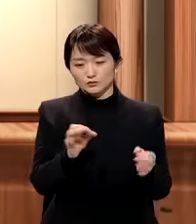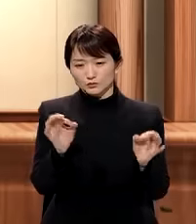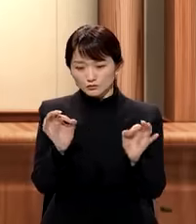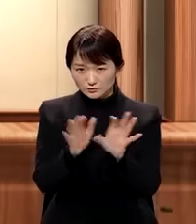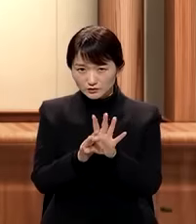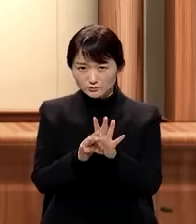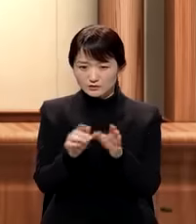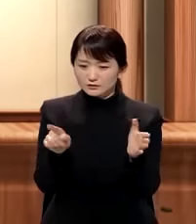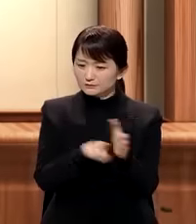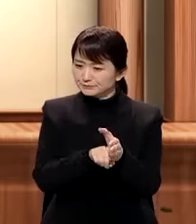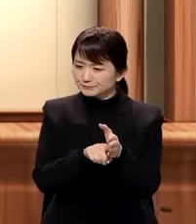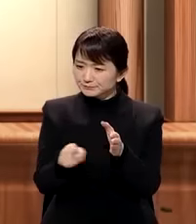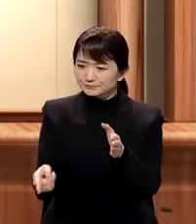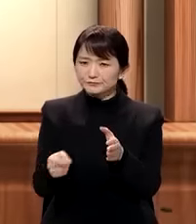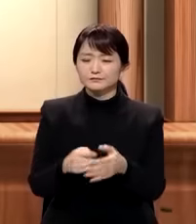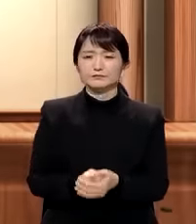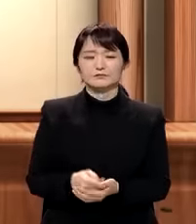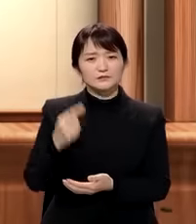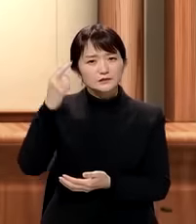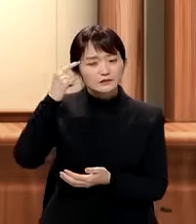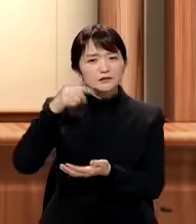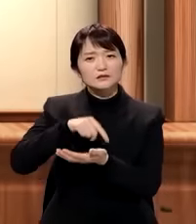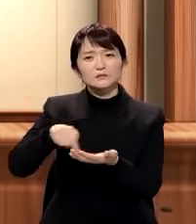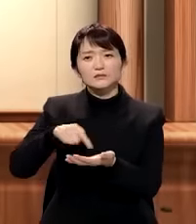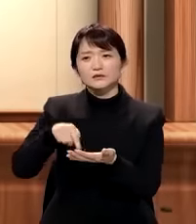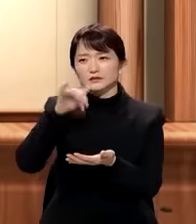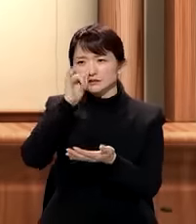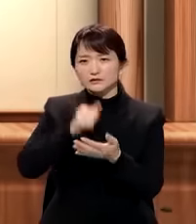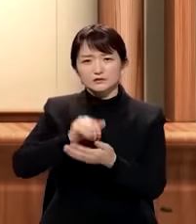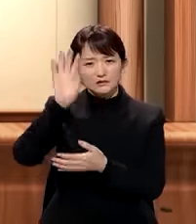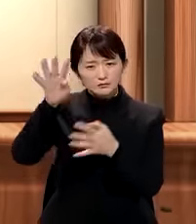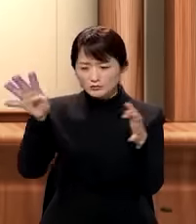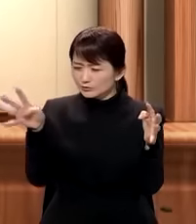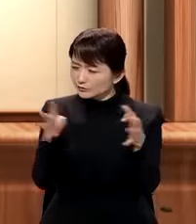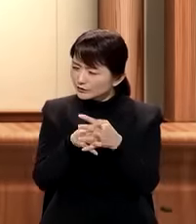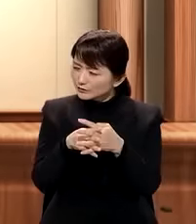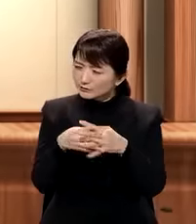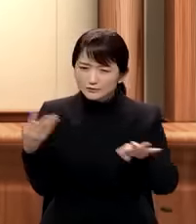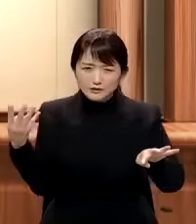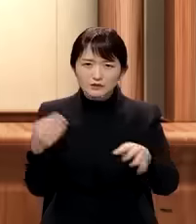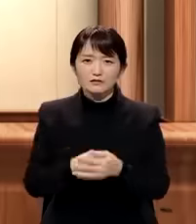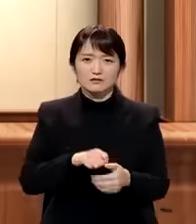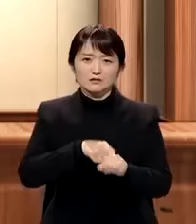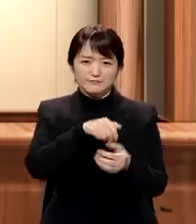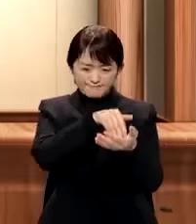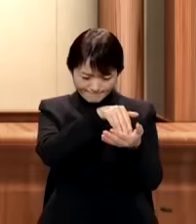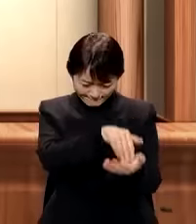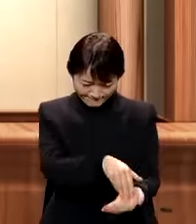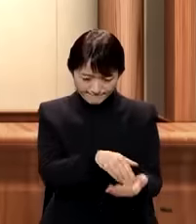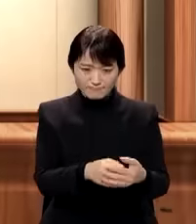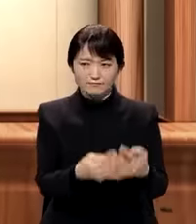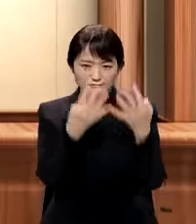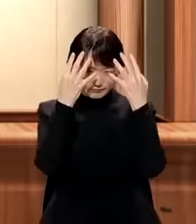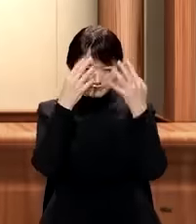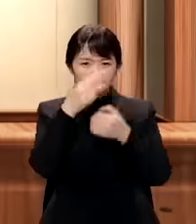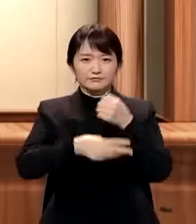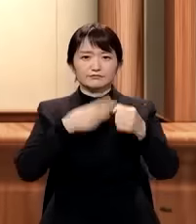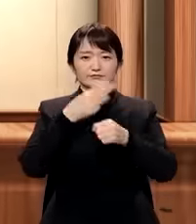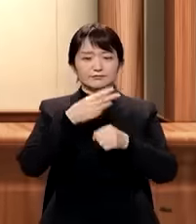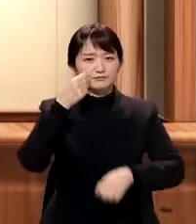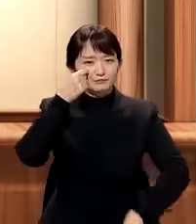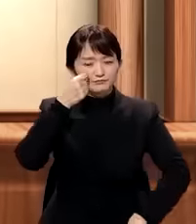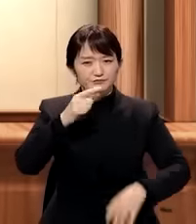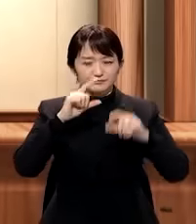받았고요 앞으로 피해 번지도 안했지만 앞으로 합의 가능성도 없기 때문에 어이 처벌해야 된다고 해서 징역 3년